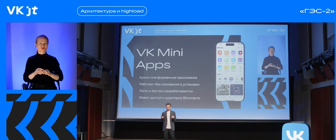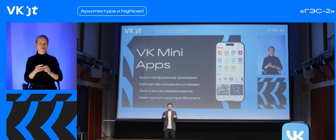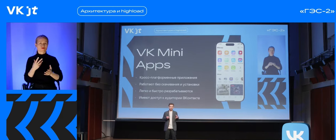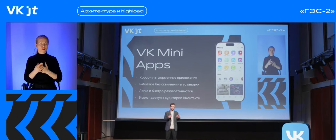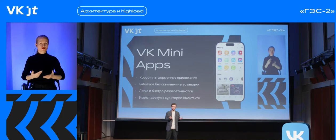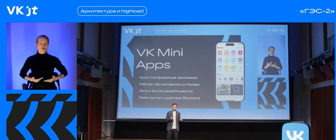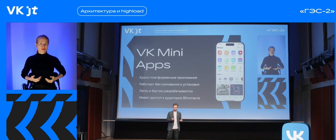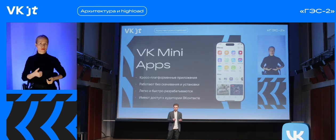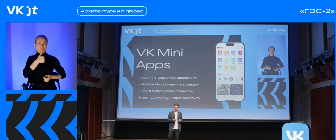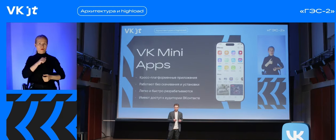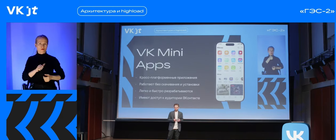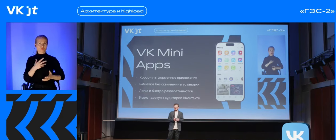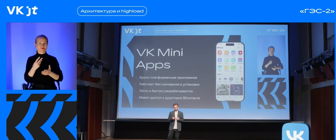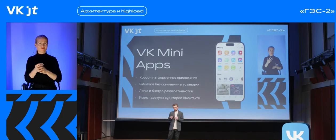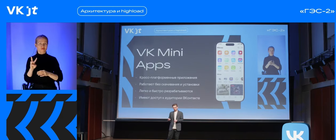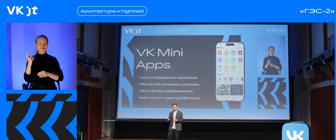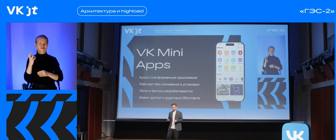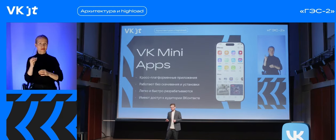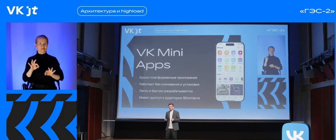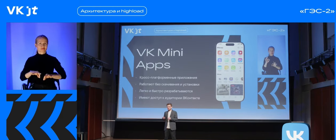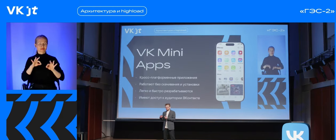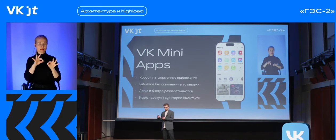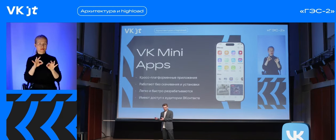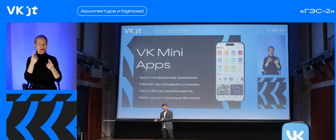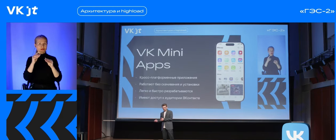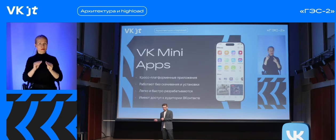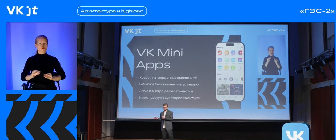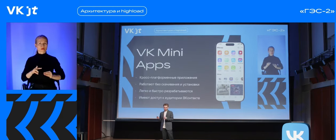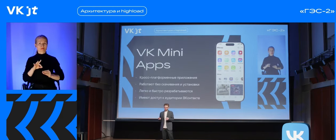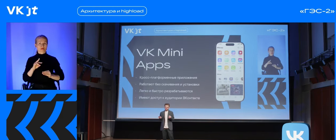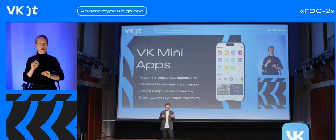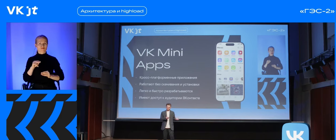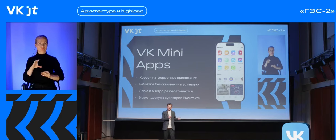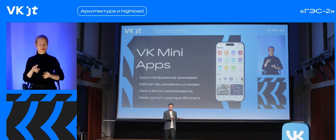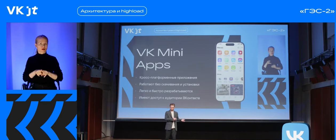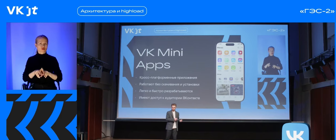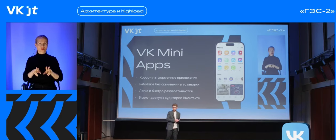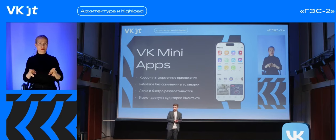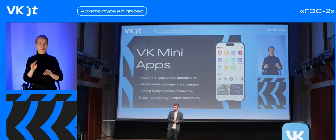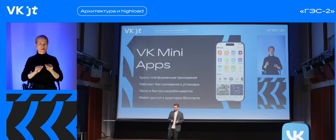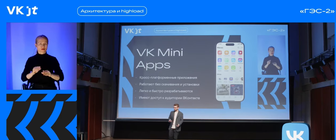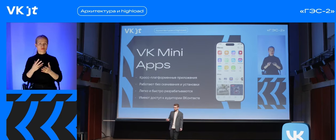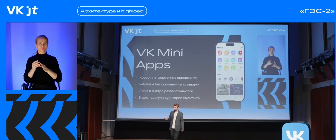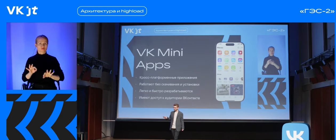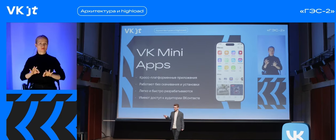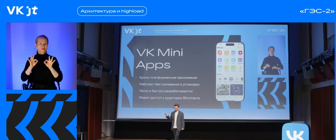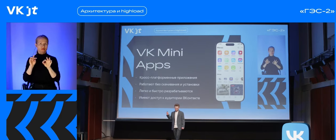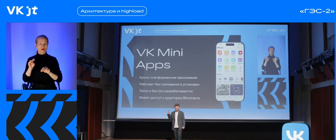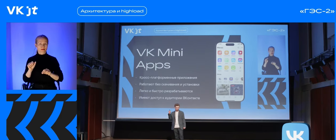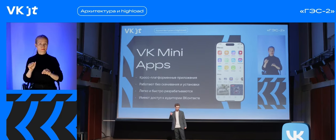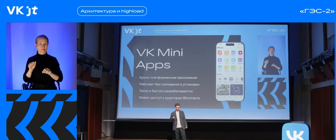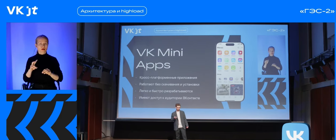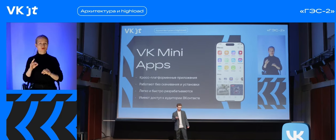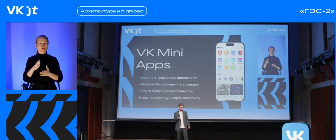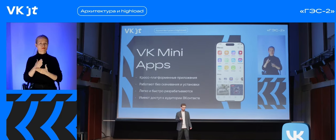делал небольшой свой веб-сайт. Разработка MiniApps такая же простая, как и создание своего сайта. Ну и